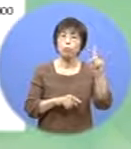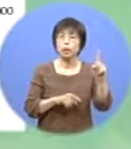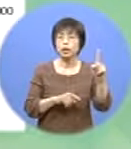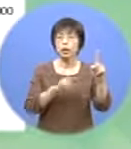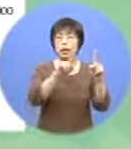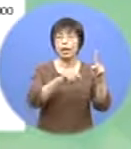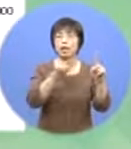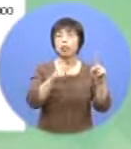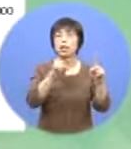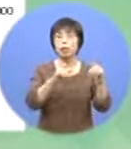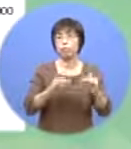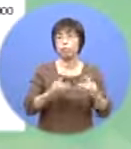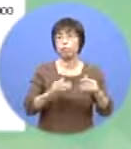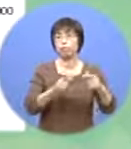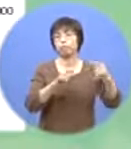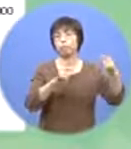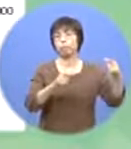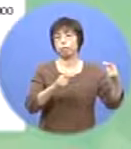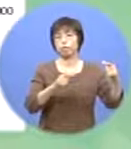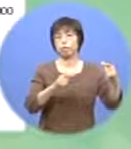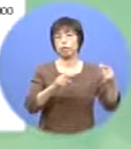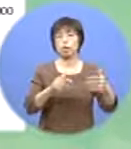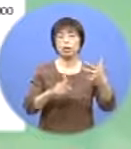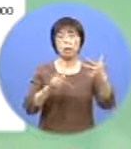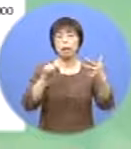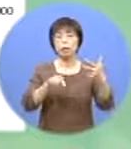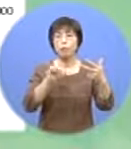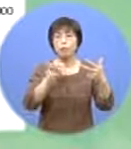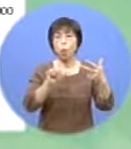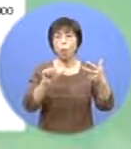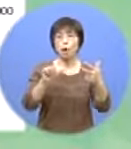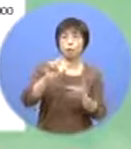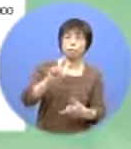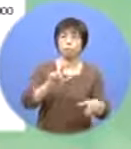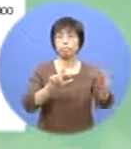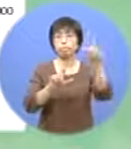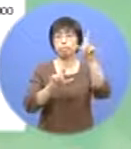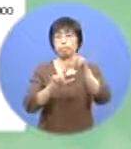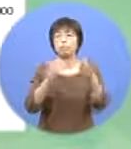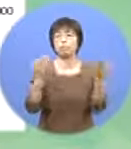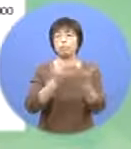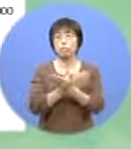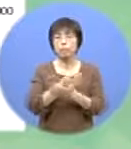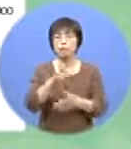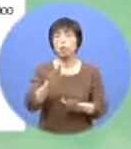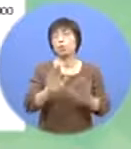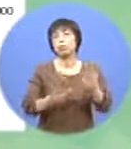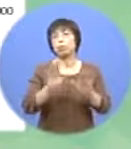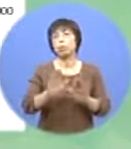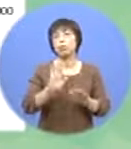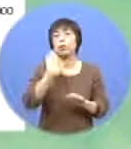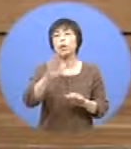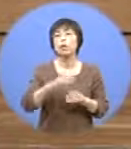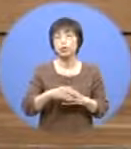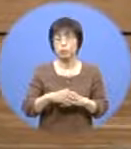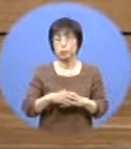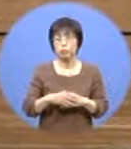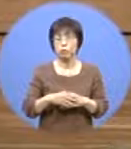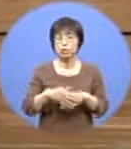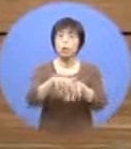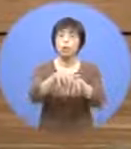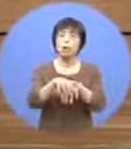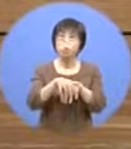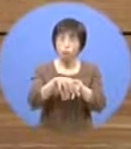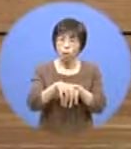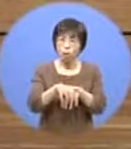4,661ヘクタールに増加しておりまして、約 7.5 倍に増えている、こういった状況でございます。農業農